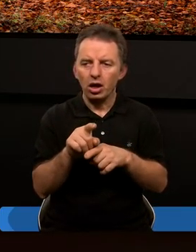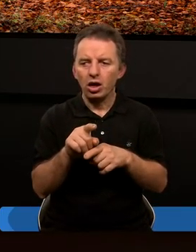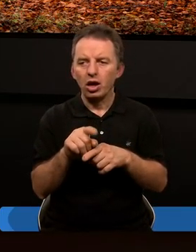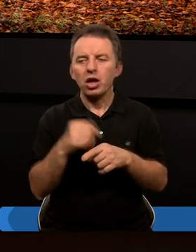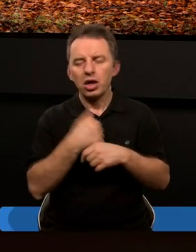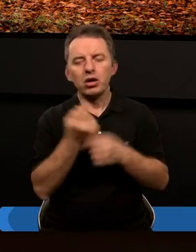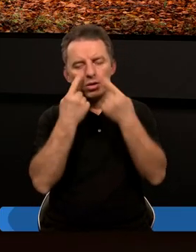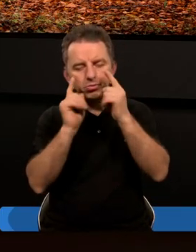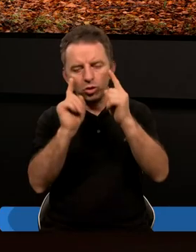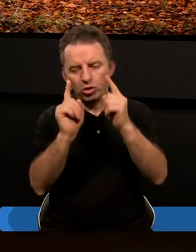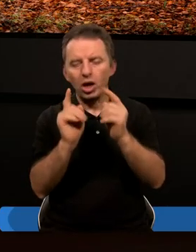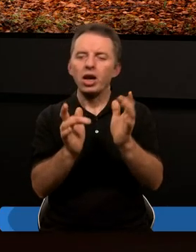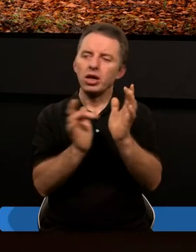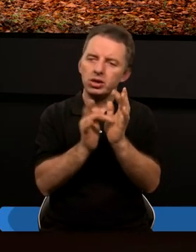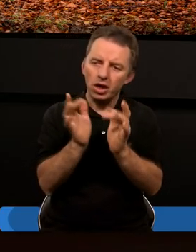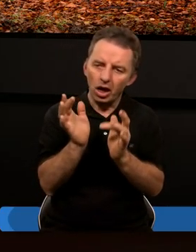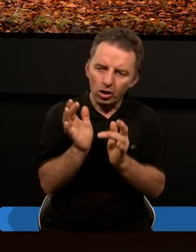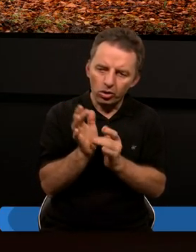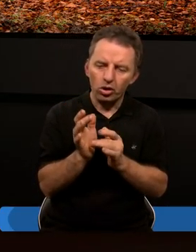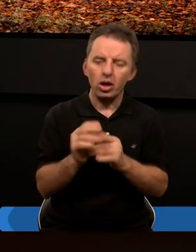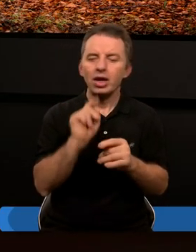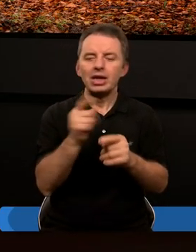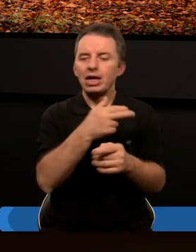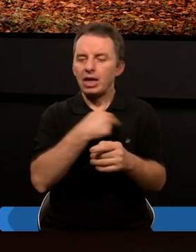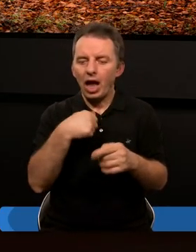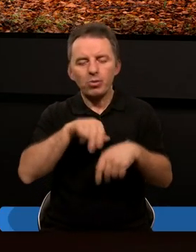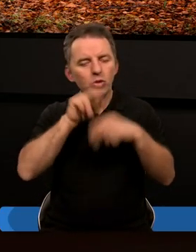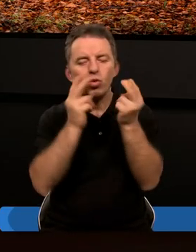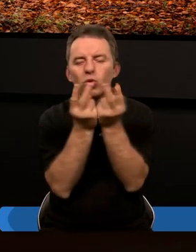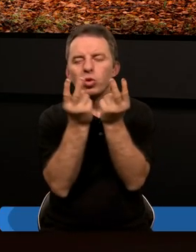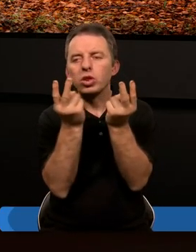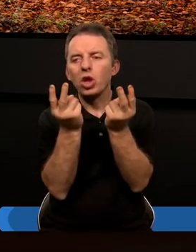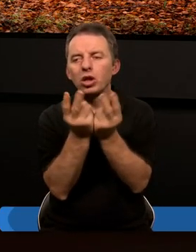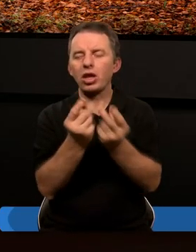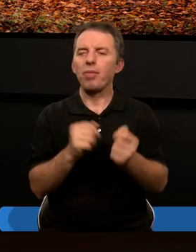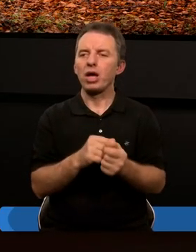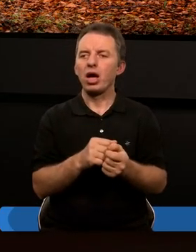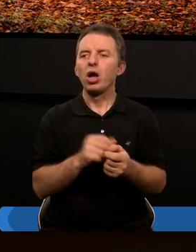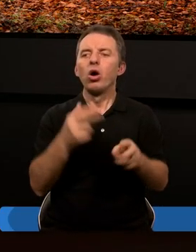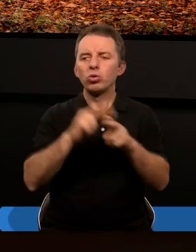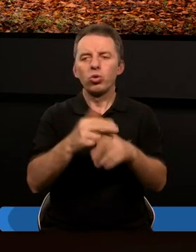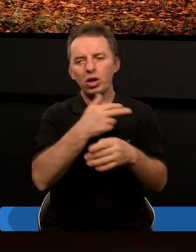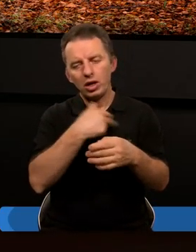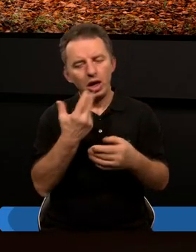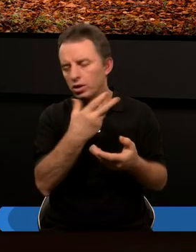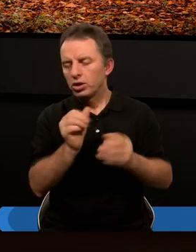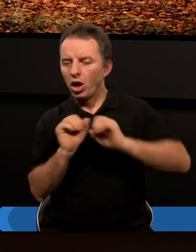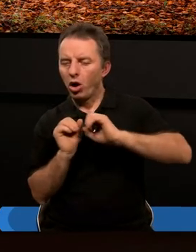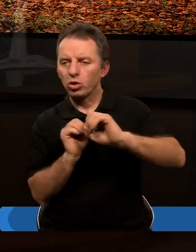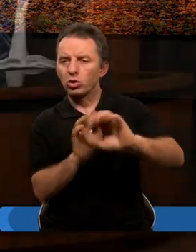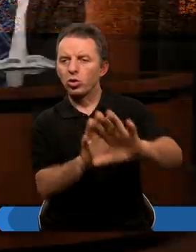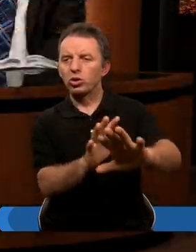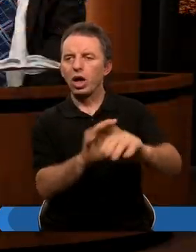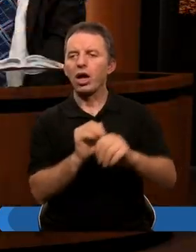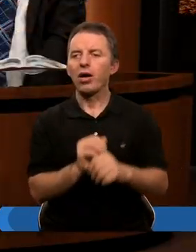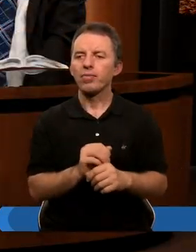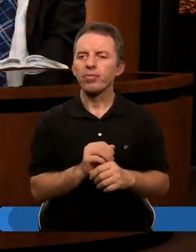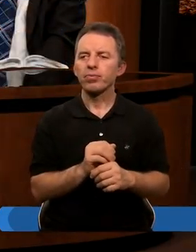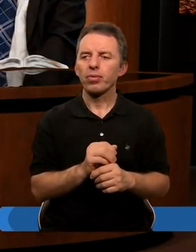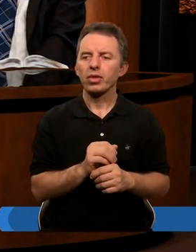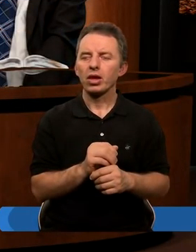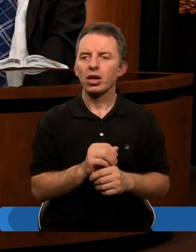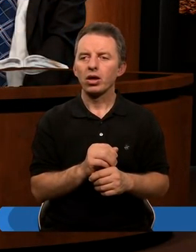Jakbyśmy postrzegali Jezusa, który się z nami utożsamia, który nas nie odrzuca. Nie wiem,